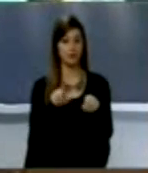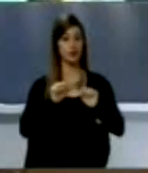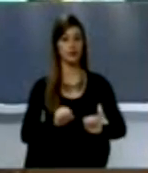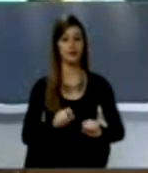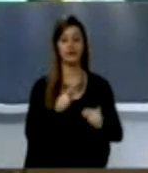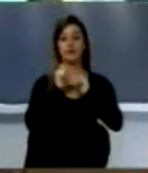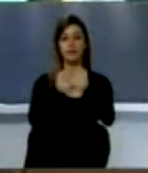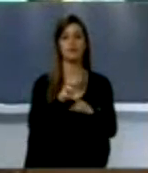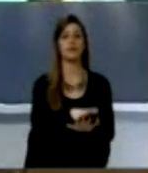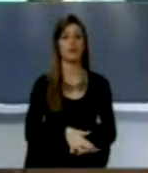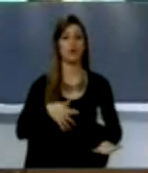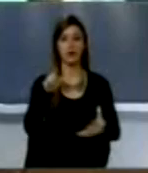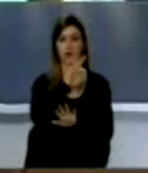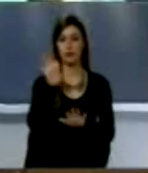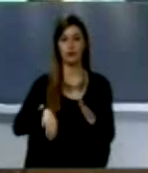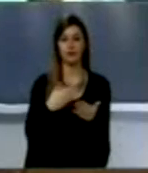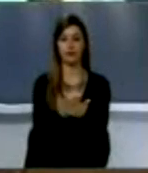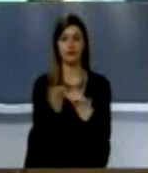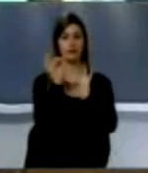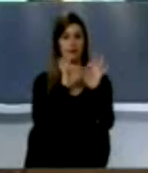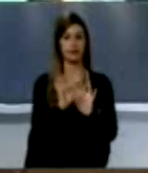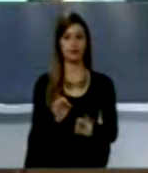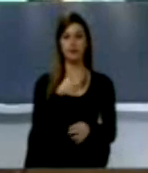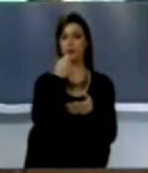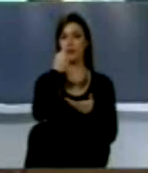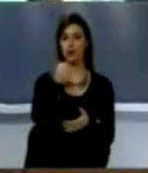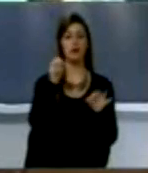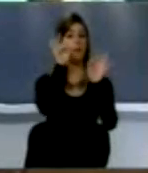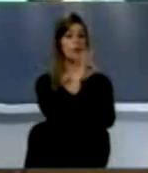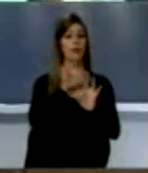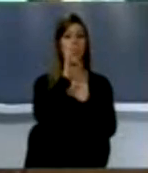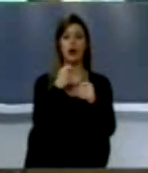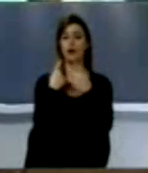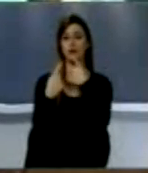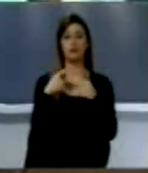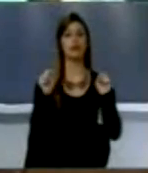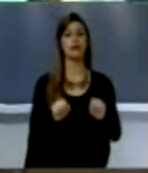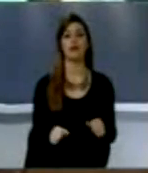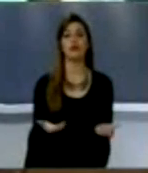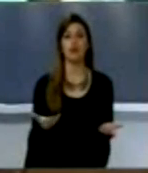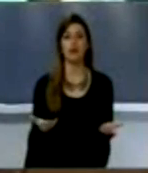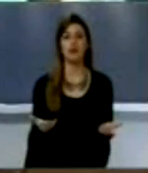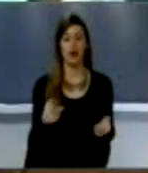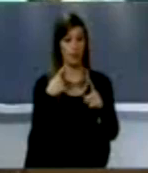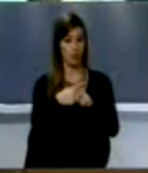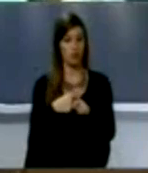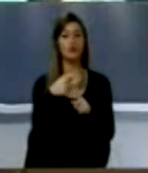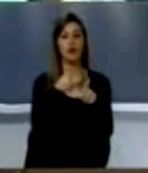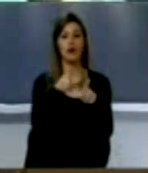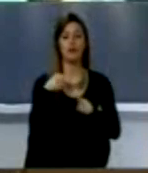projekt ligjin parlamentit për diskutim dhe aprovim, por pa e patur nevojshme që vetë të mirët seriozisht me të. Madje